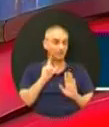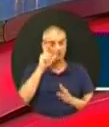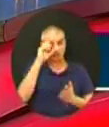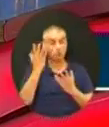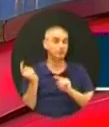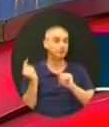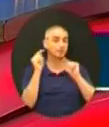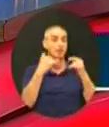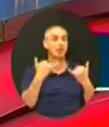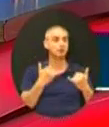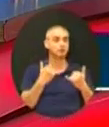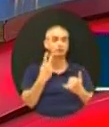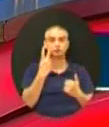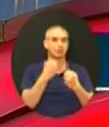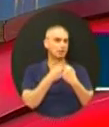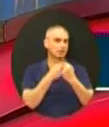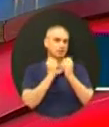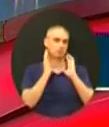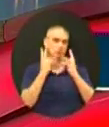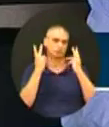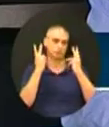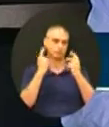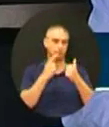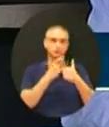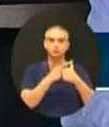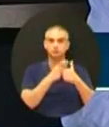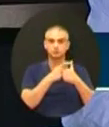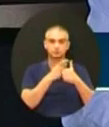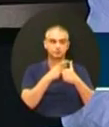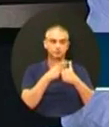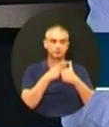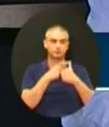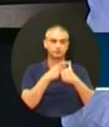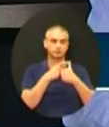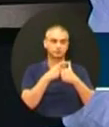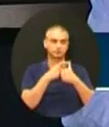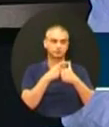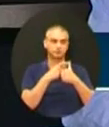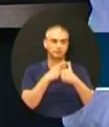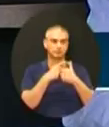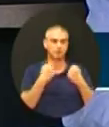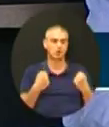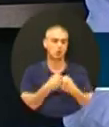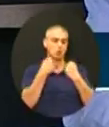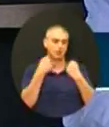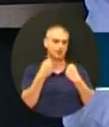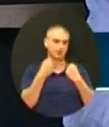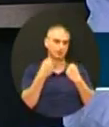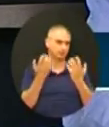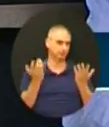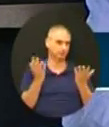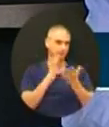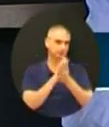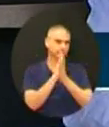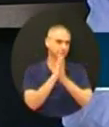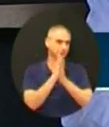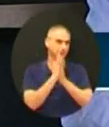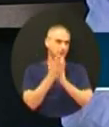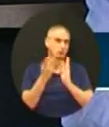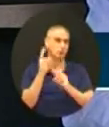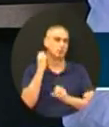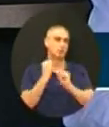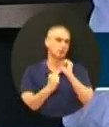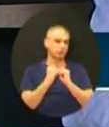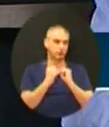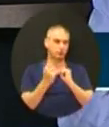מגיע עכשיו עם שני אתגרים משמעותיים. אחד, זה הקונפליקט שהפך להיות קשה